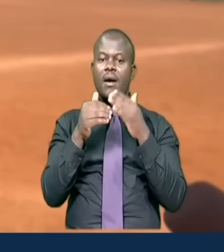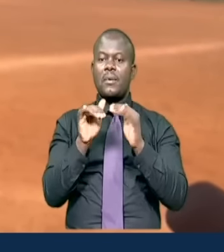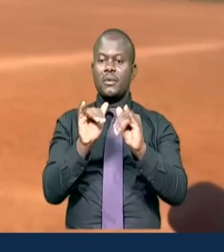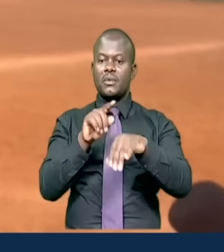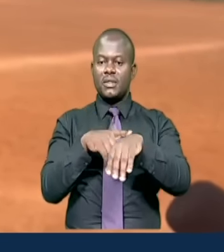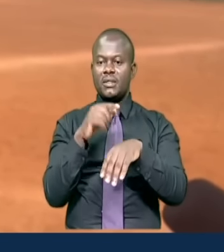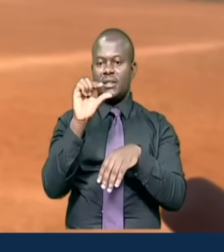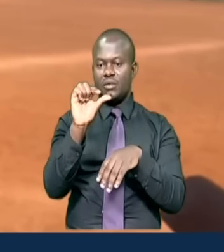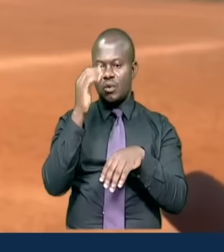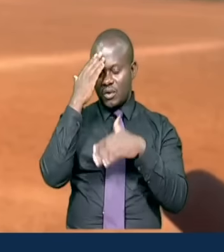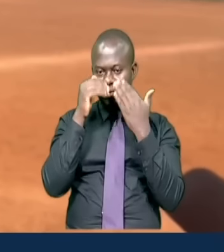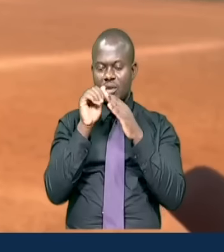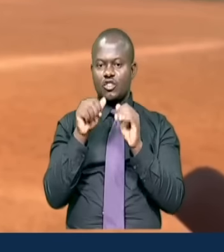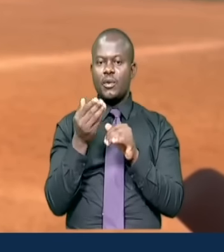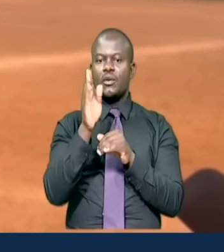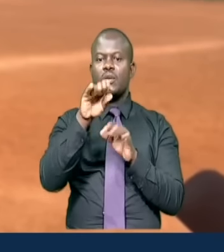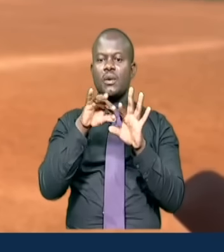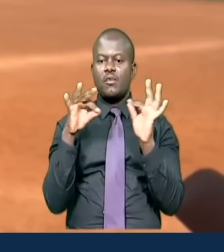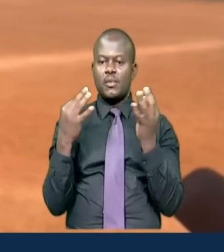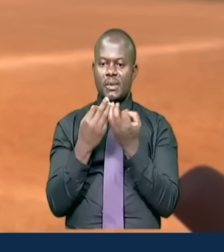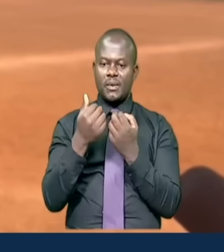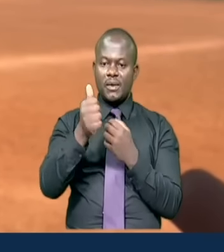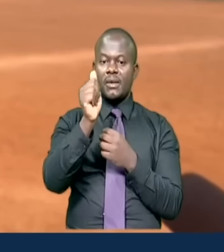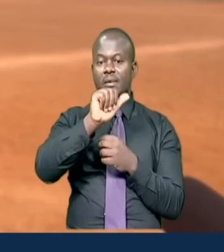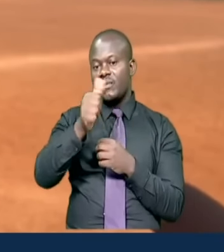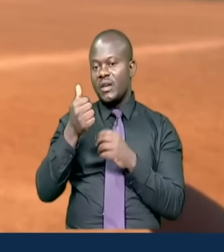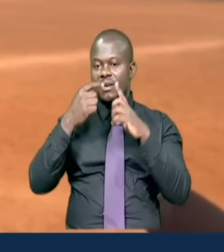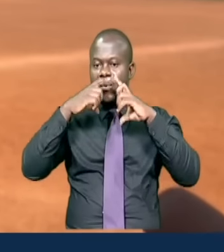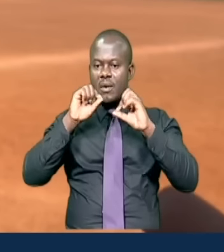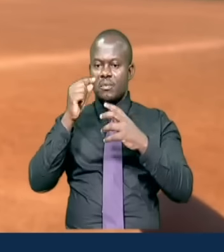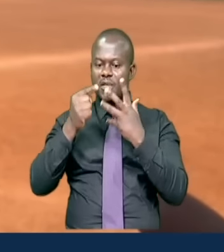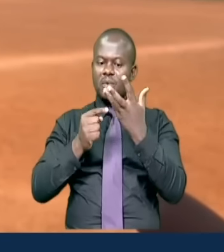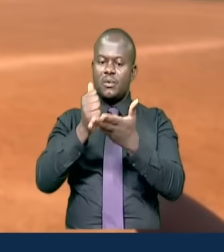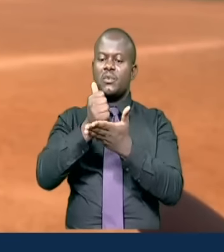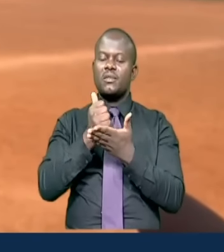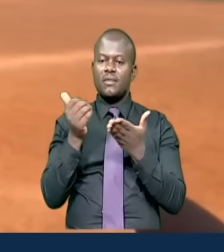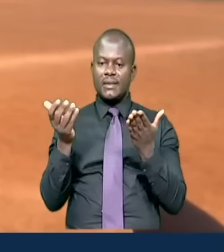igihe gitoya kugira ngo basubire mu miryango yabo mu yandi magambo icyo bizadufasha